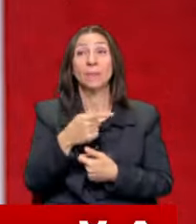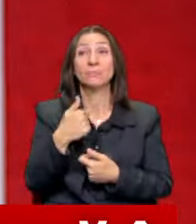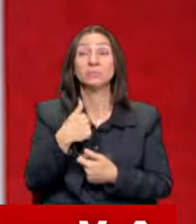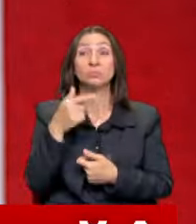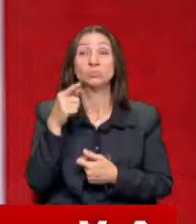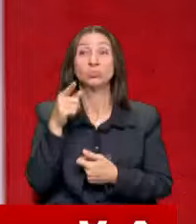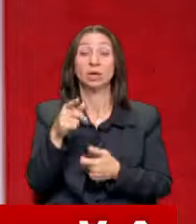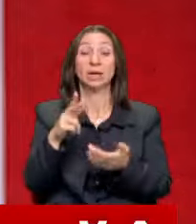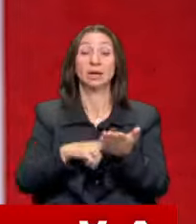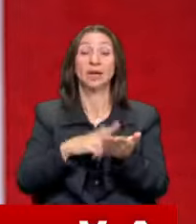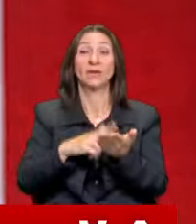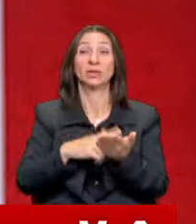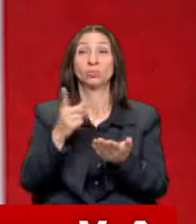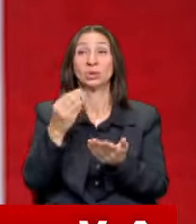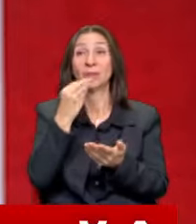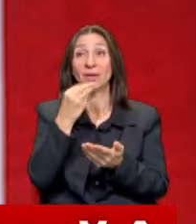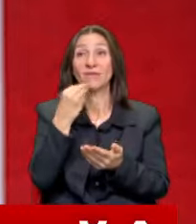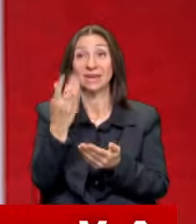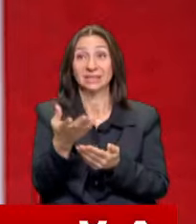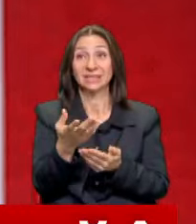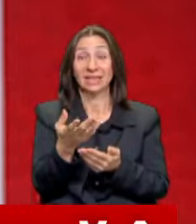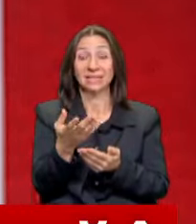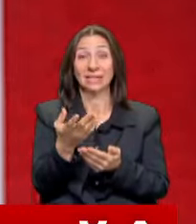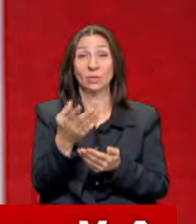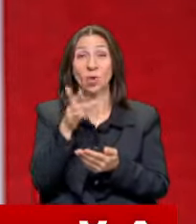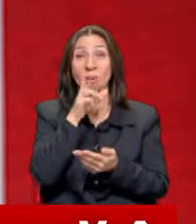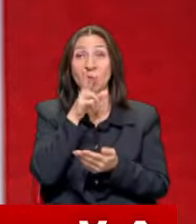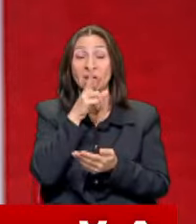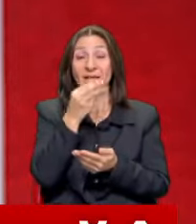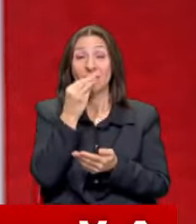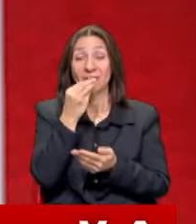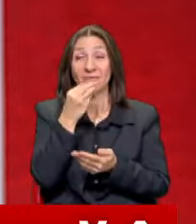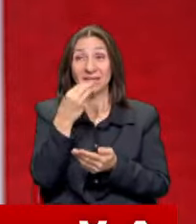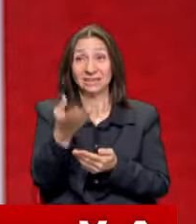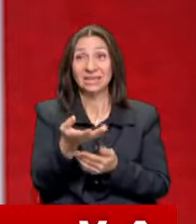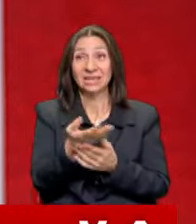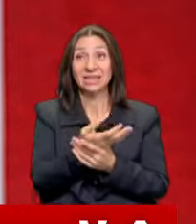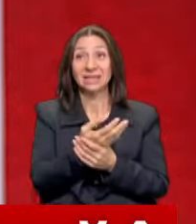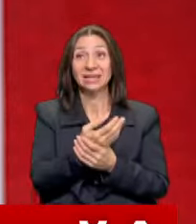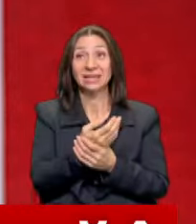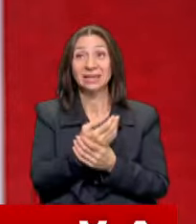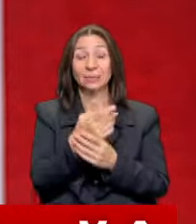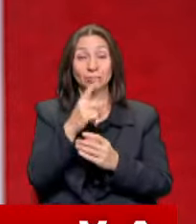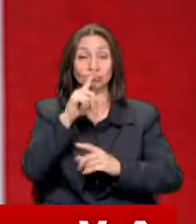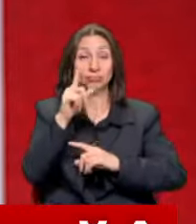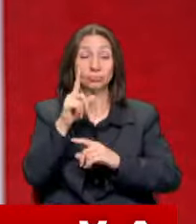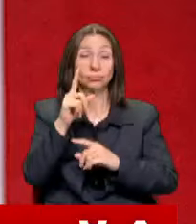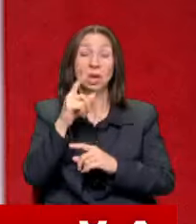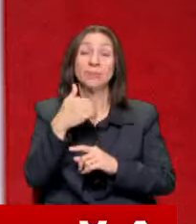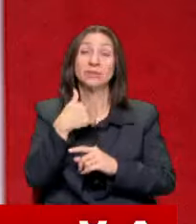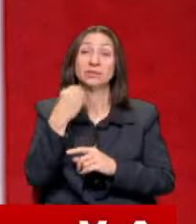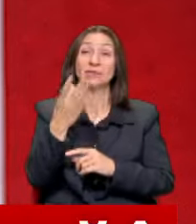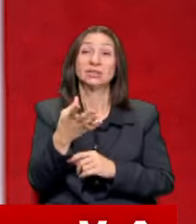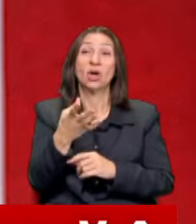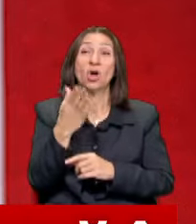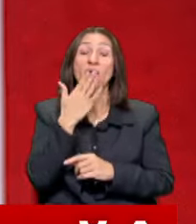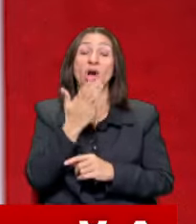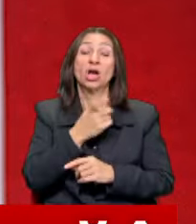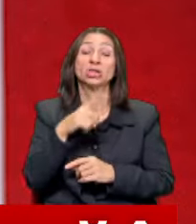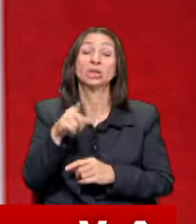ki biz bu kahvaltıyı ya da bu yemeği versek bu öğle yemeği okullarda öğle yemeği verilmesi noktasında bir soruyor diyor ki biz versek